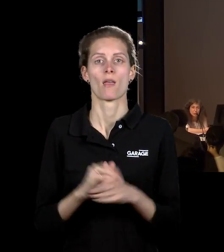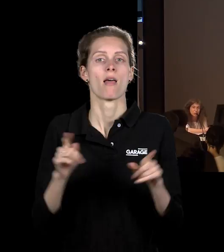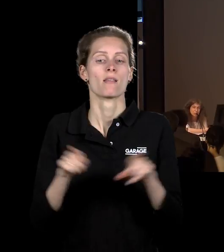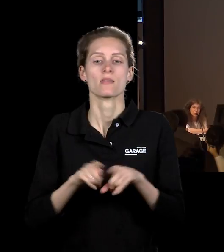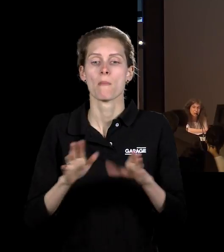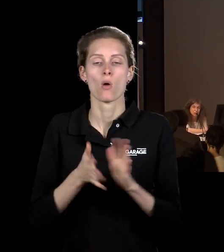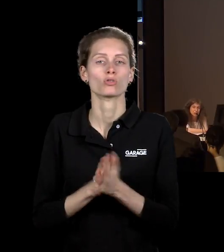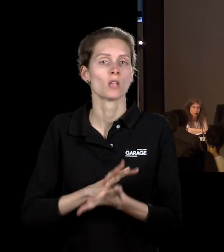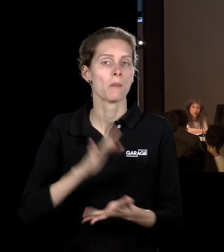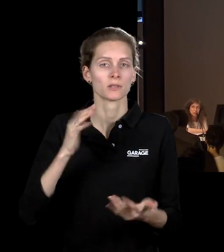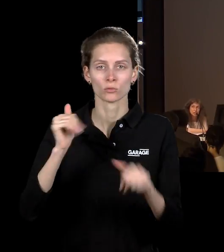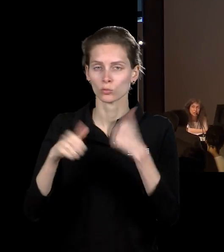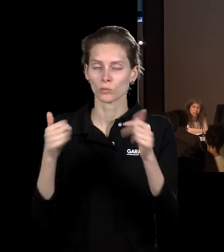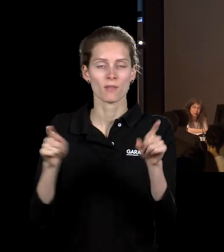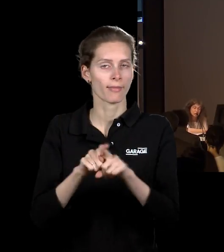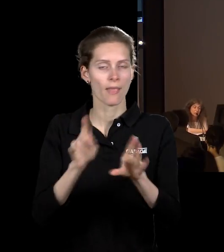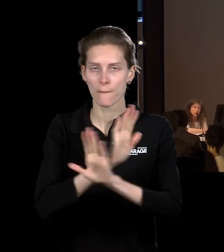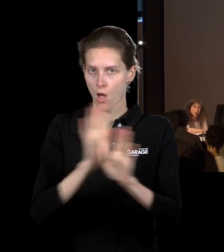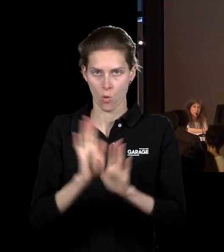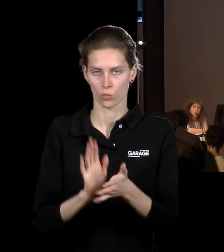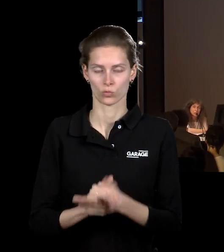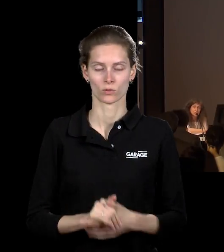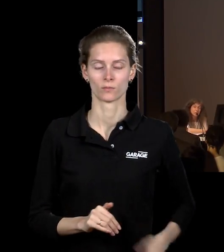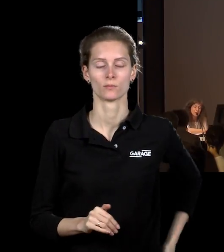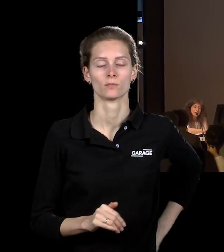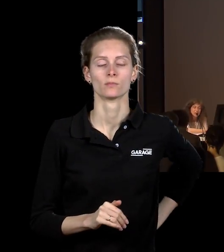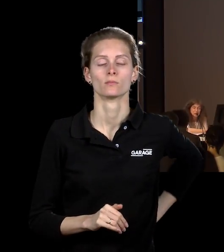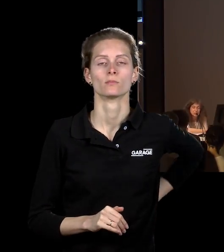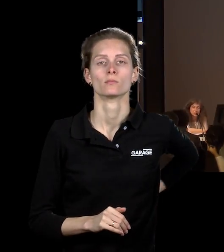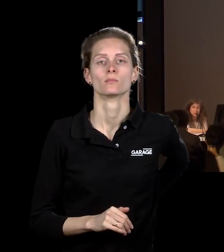абстрактную скульптуру, которая была очень